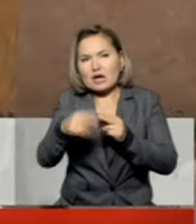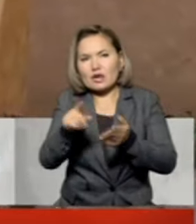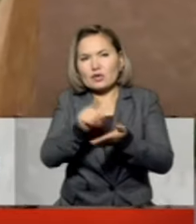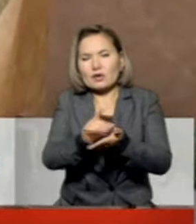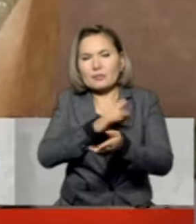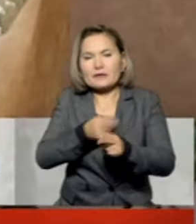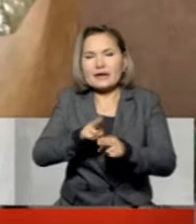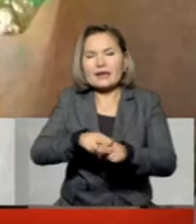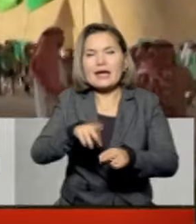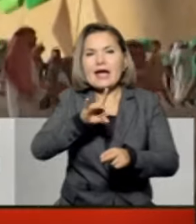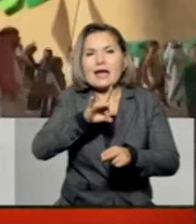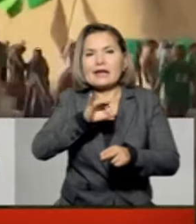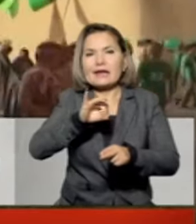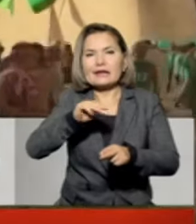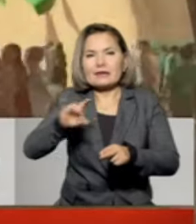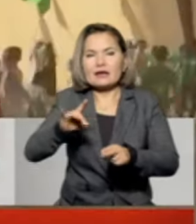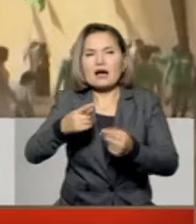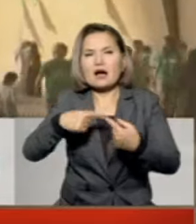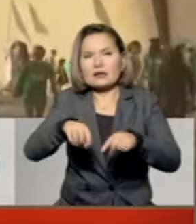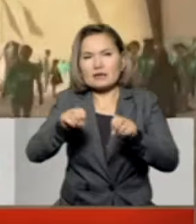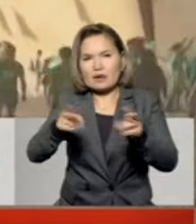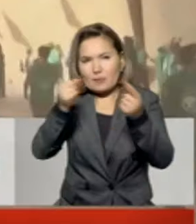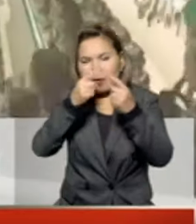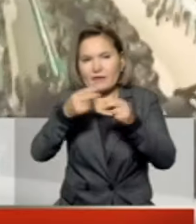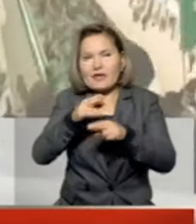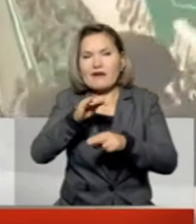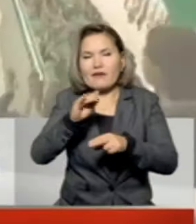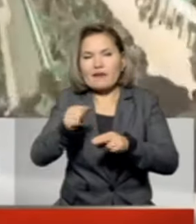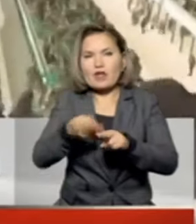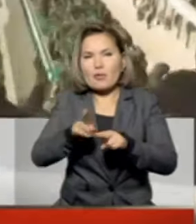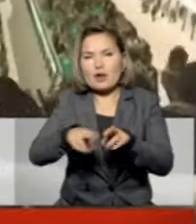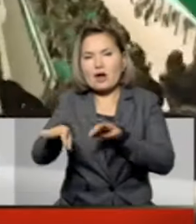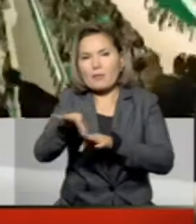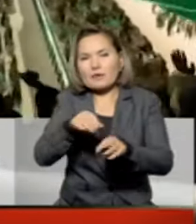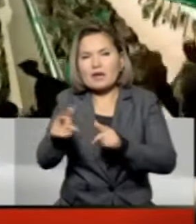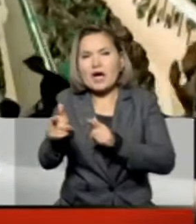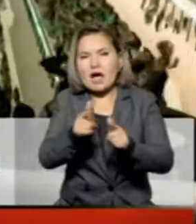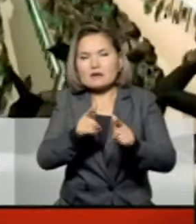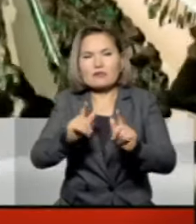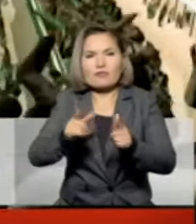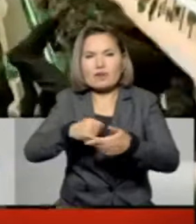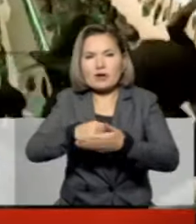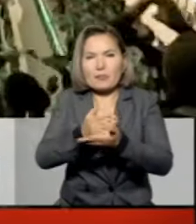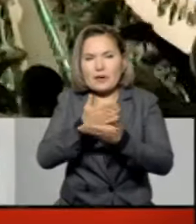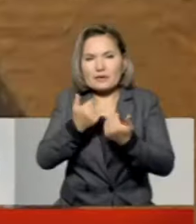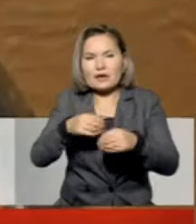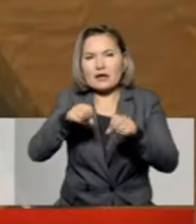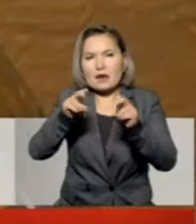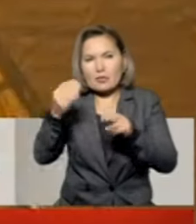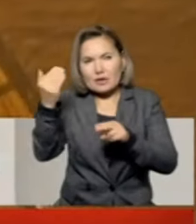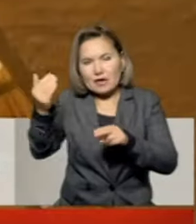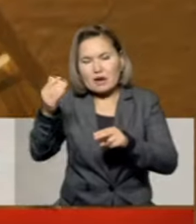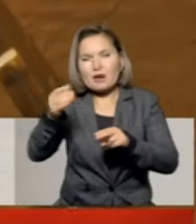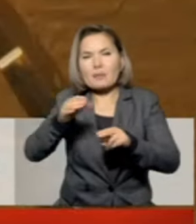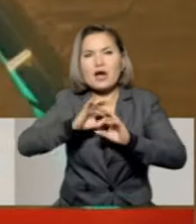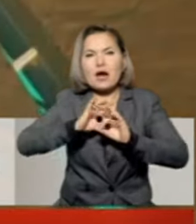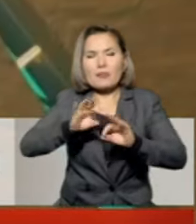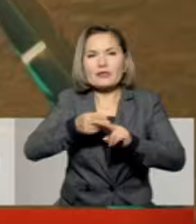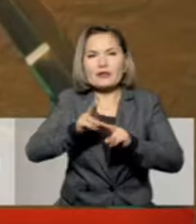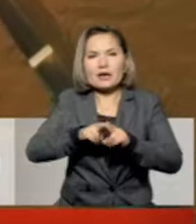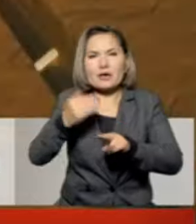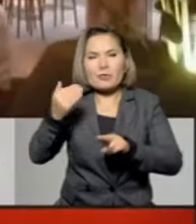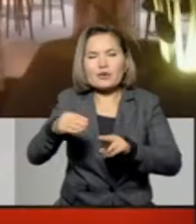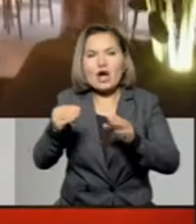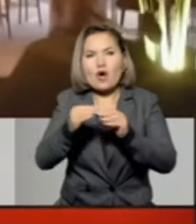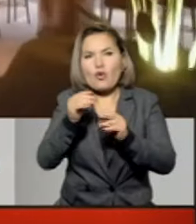керек. Дегенмен Рейтер агенттігінің хабарлауынша FIFA бұл жобаны әзірге мақұлдамаған. Кейбір сарапшылардың ойынша